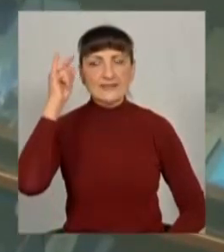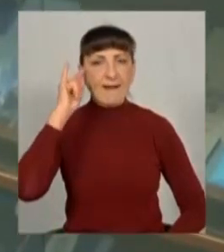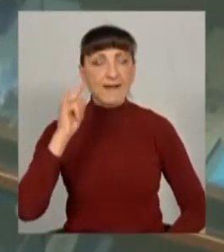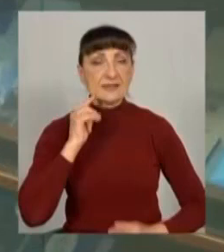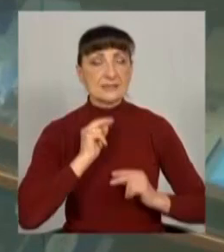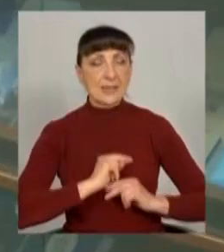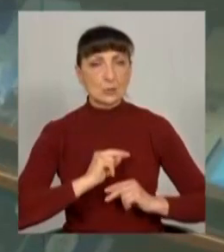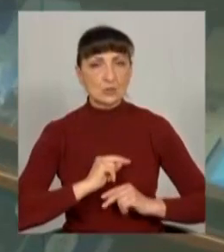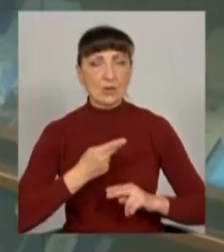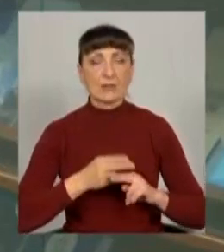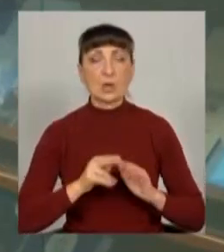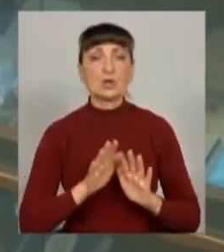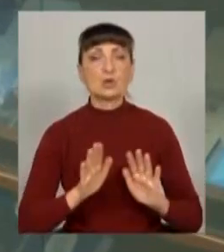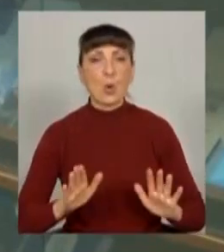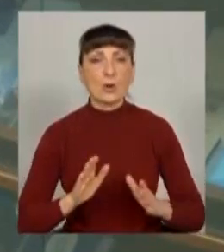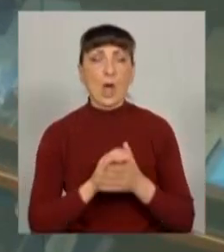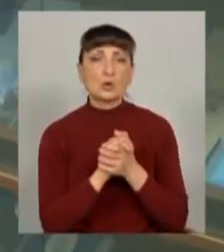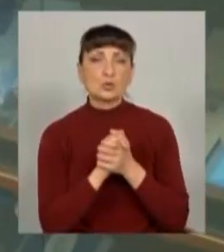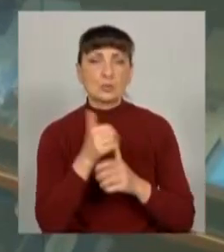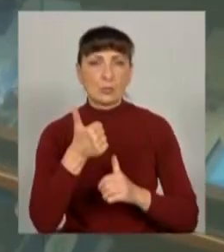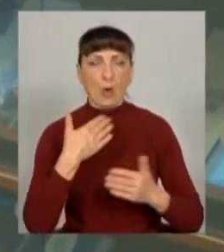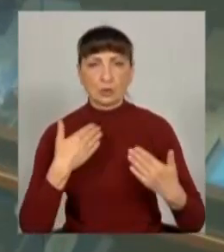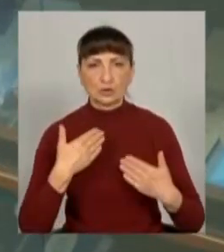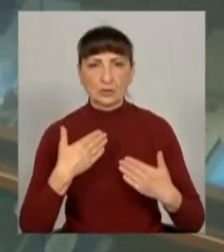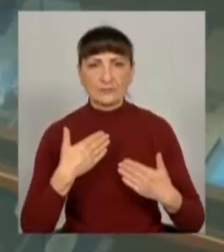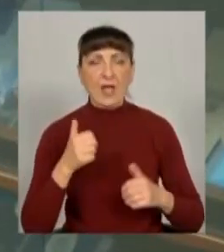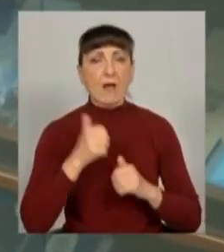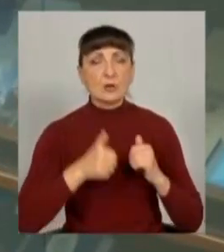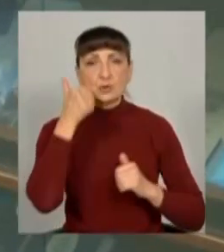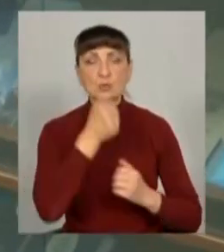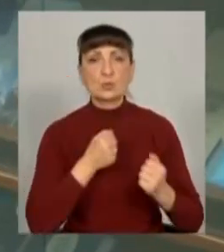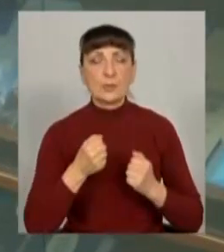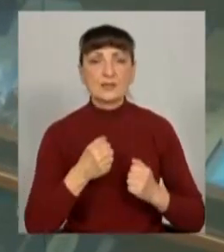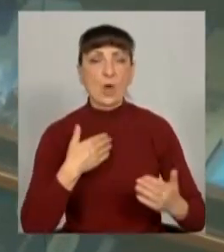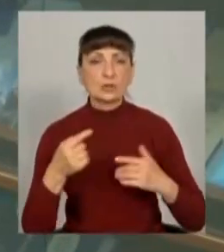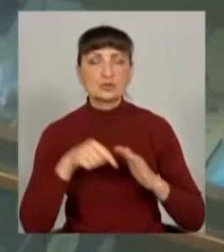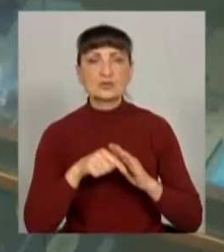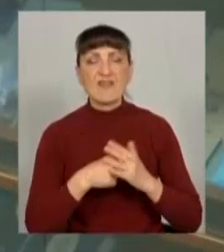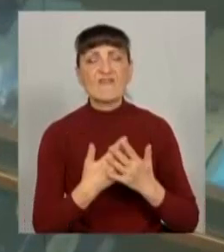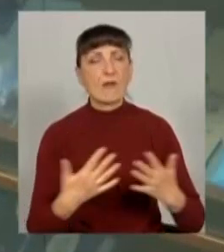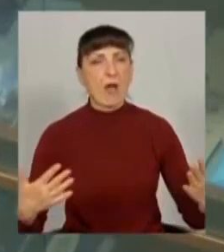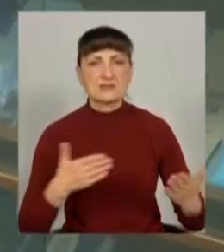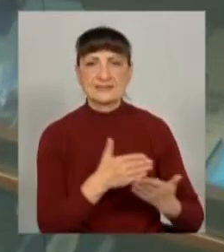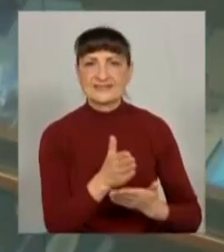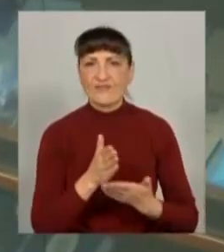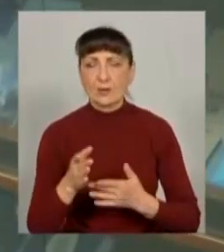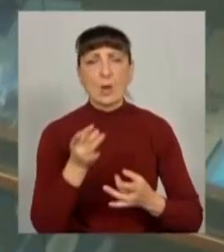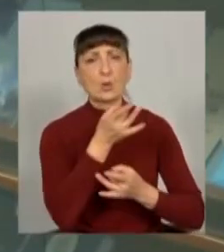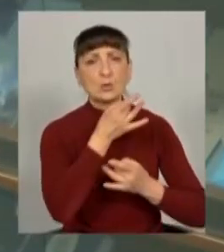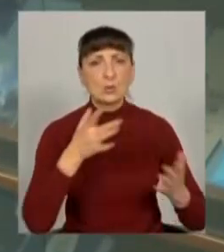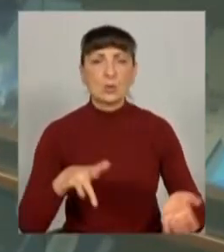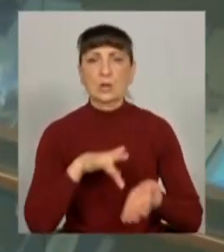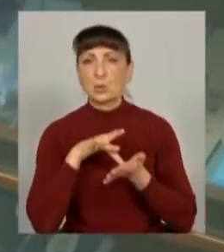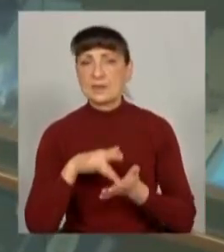Турецко-казахстанское сотрудничество – это не только дружелюбные братские отношения. С каждым годом укрепляются отношения в самых разных сферах. Это и культура,